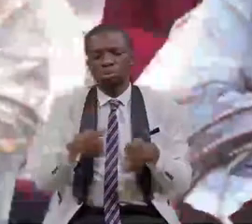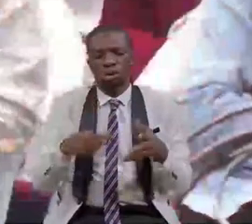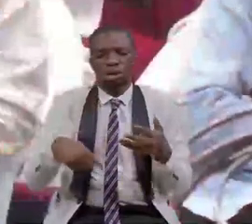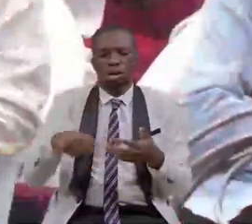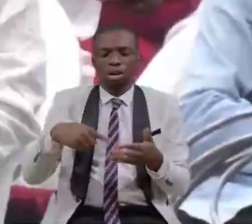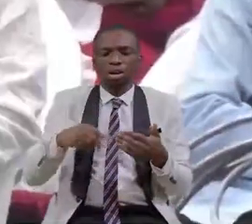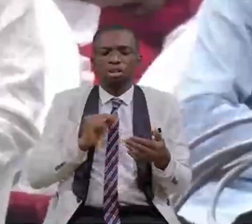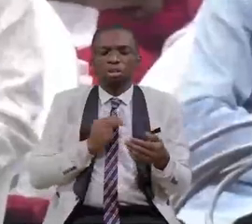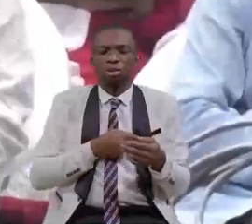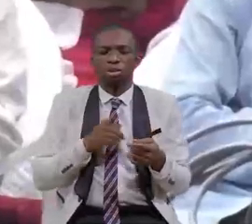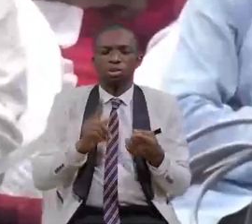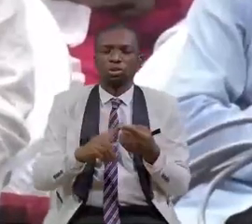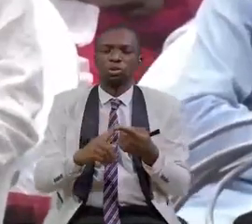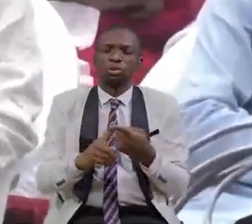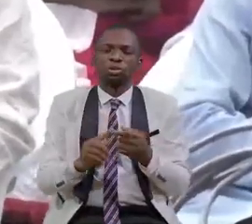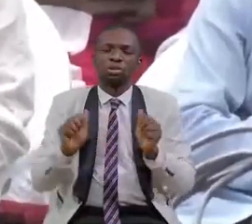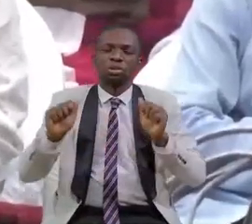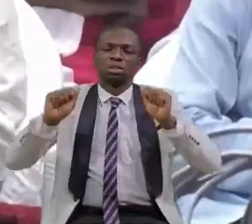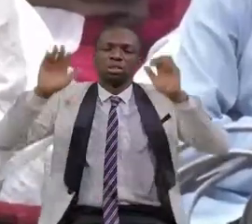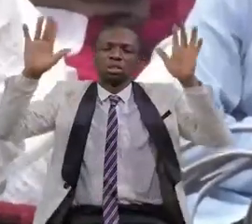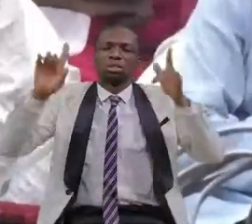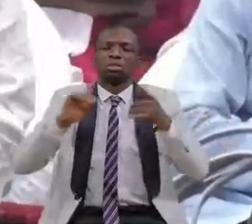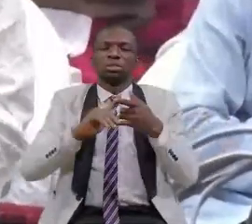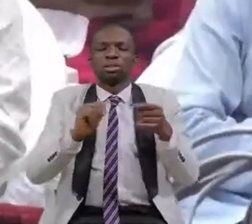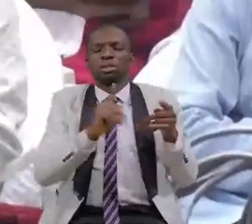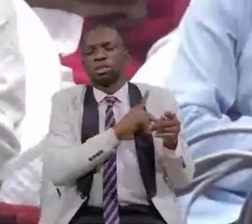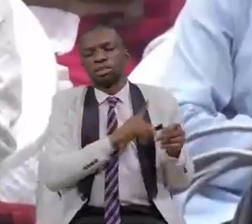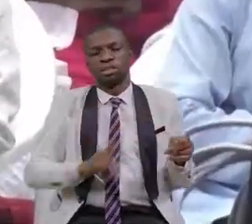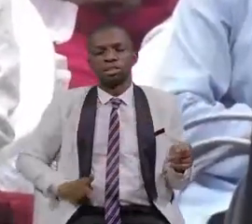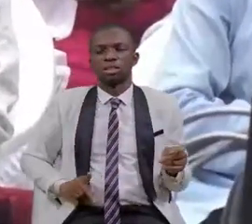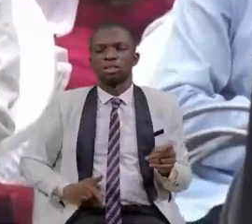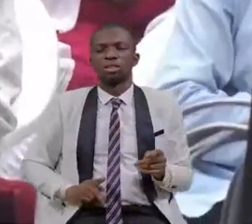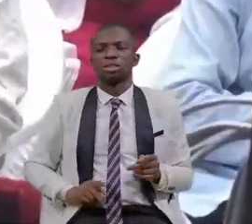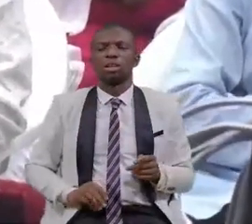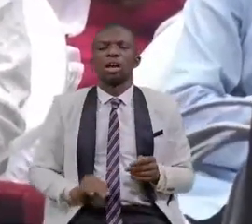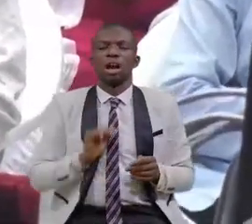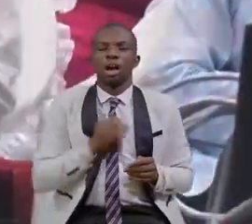Nous ne disons pas aux gens autour de nous de se soumettre au roi.